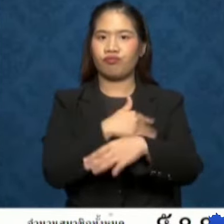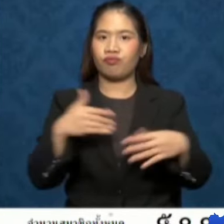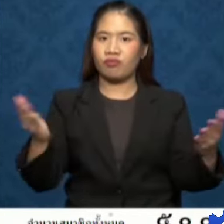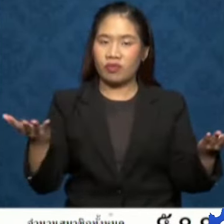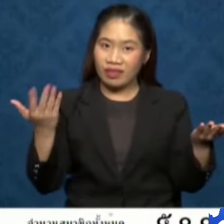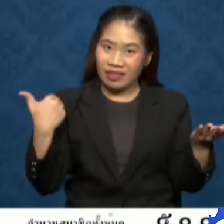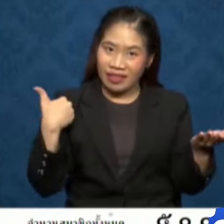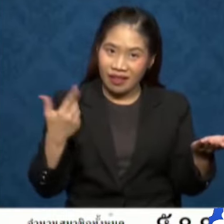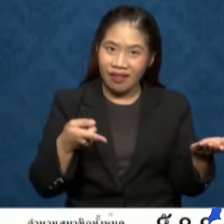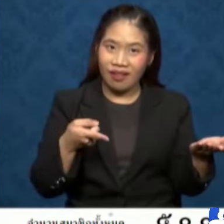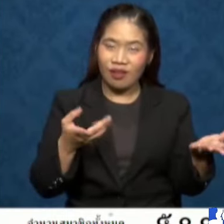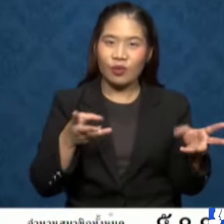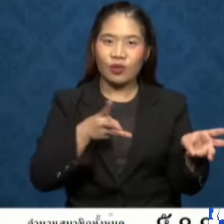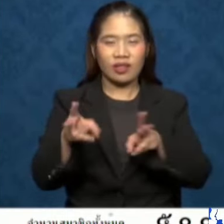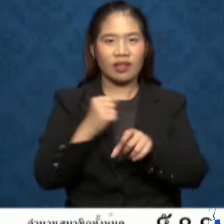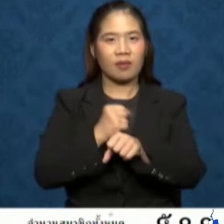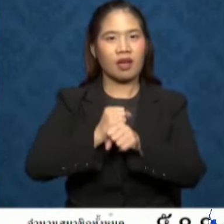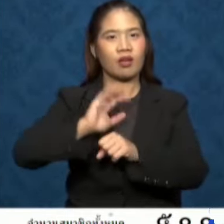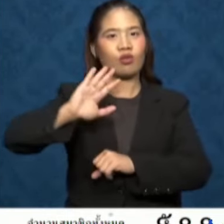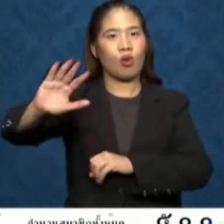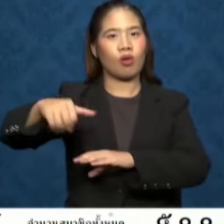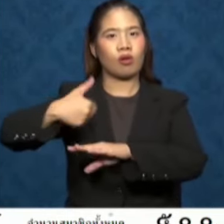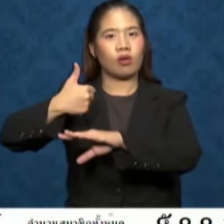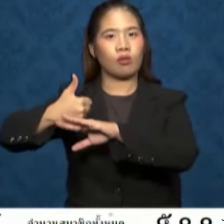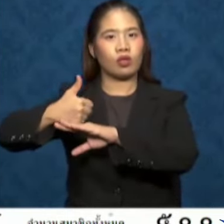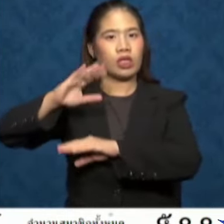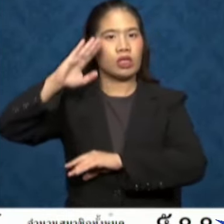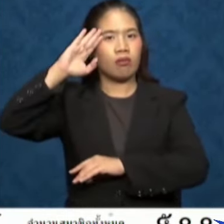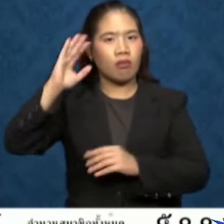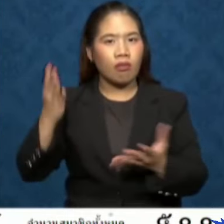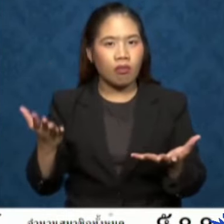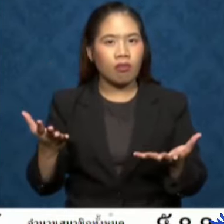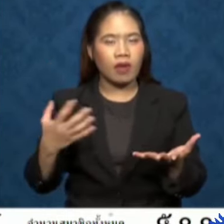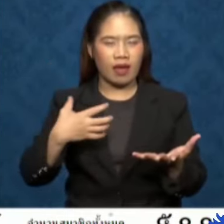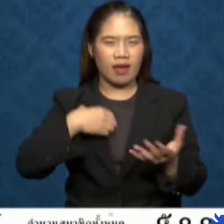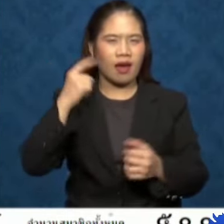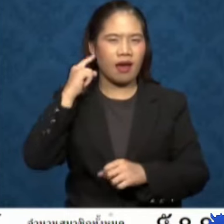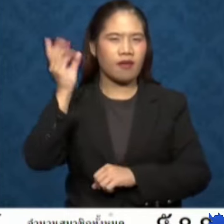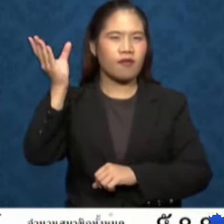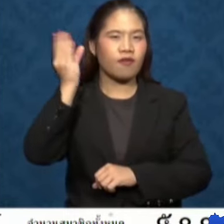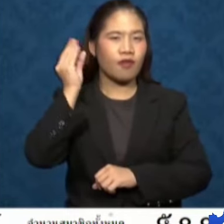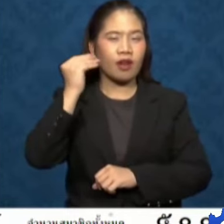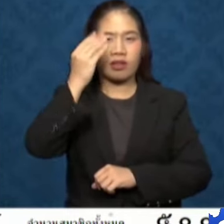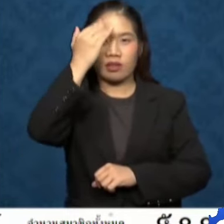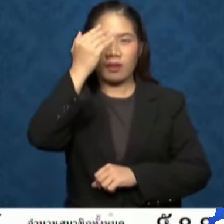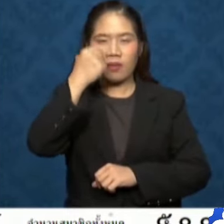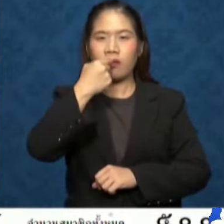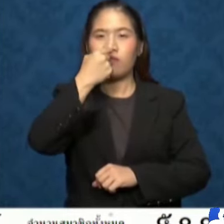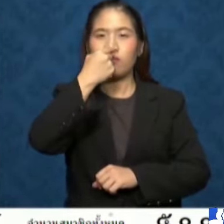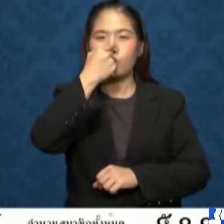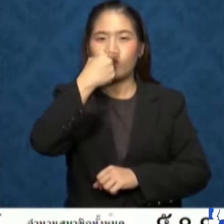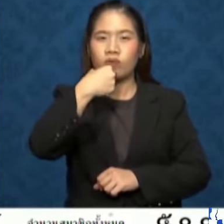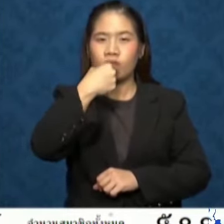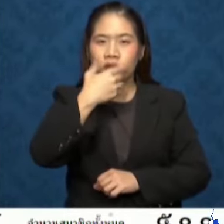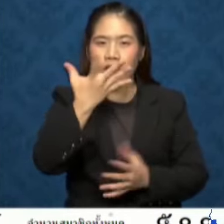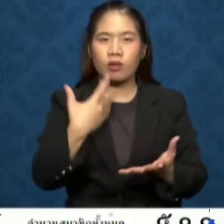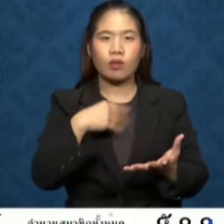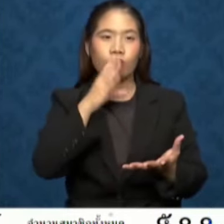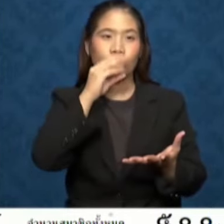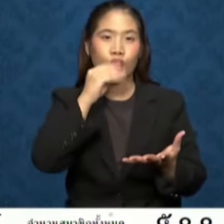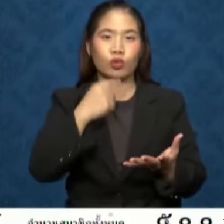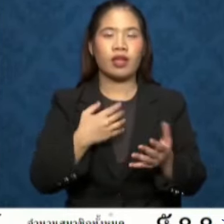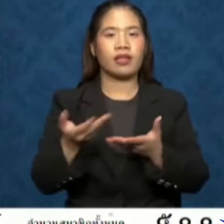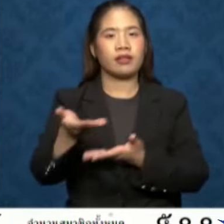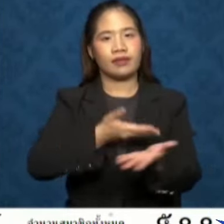ว่าการกระทรวงกลาโหมผมอยากให้ท่านประธานได้ฟังท่อนนึงฮะที่นายสุทินแถลงในงานสัมมนาหัวข้อทิศทาง